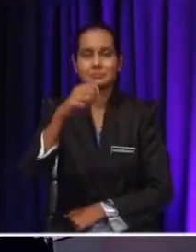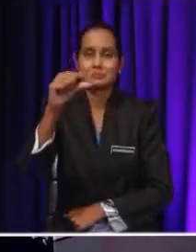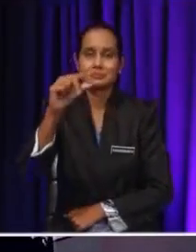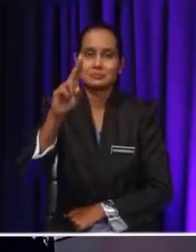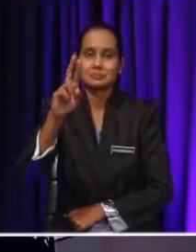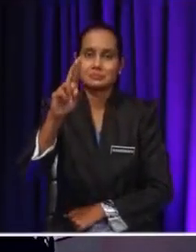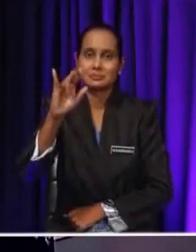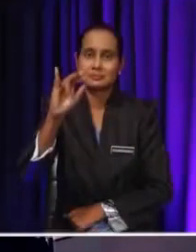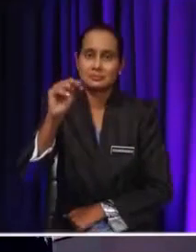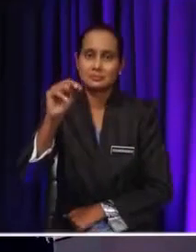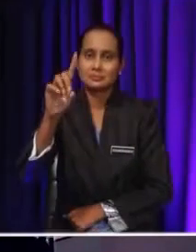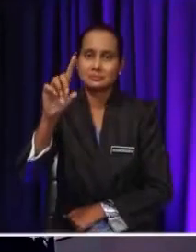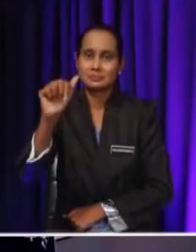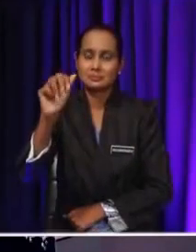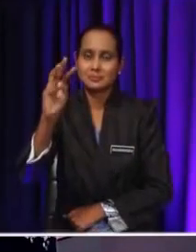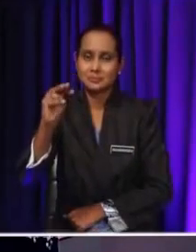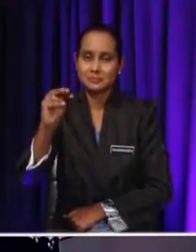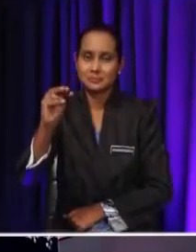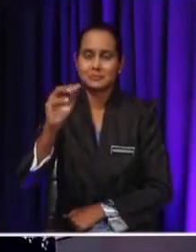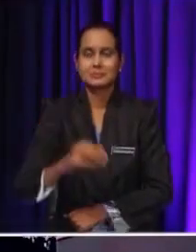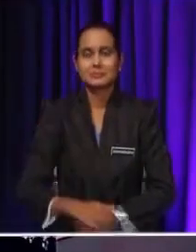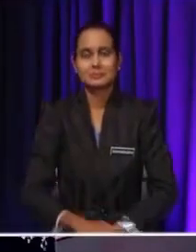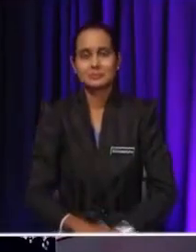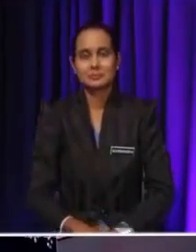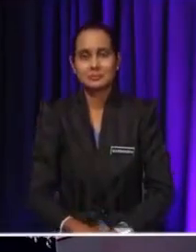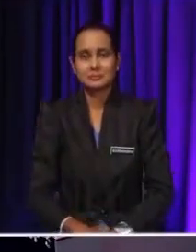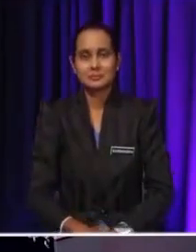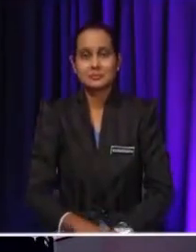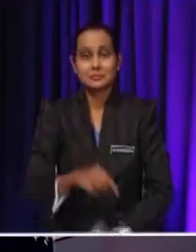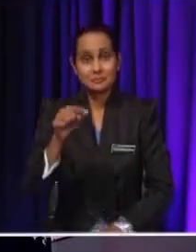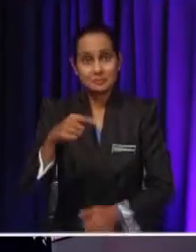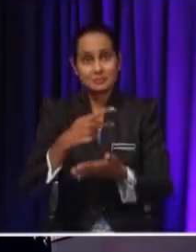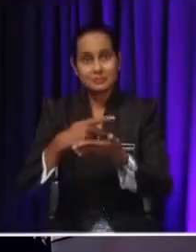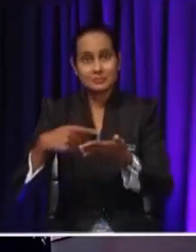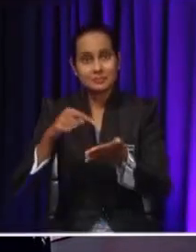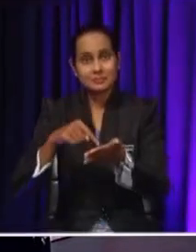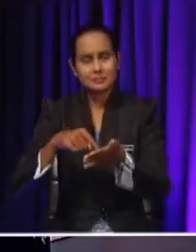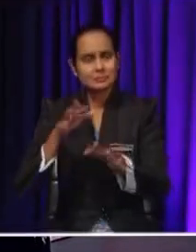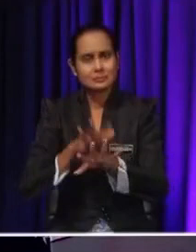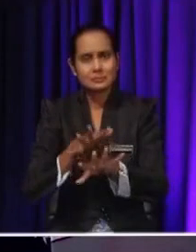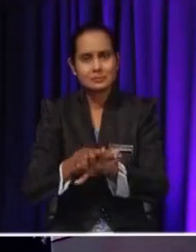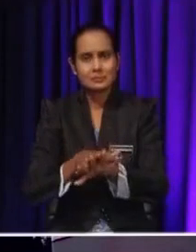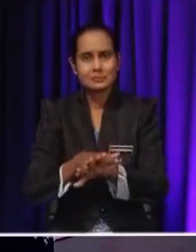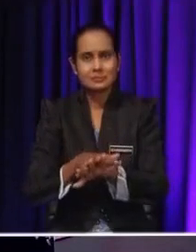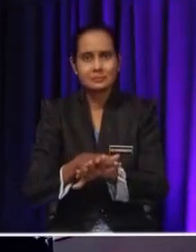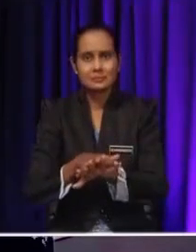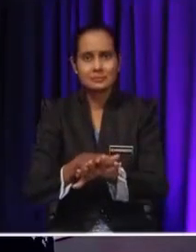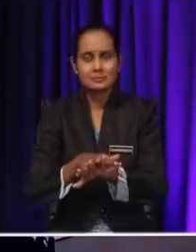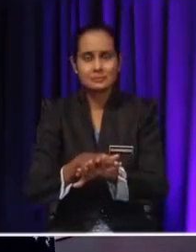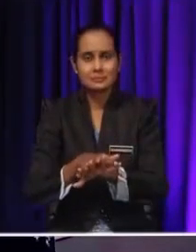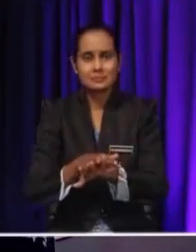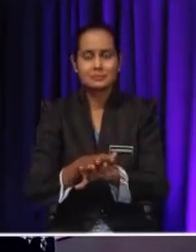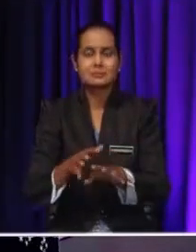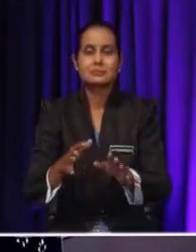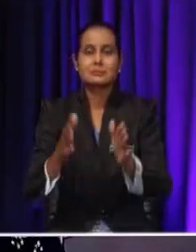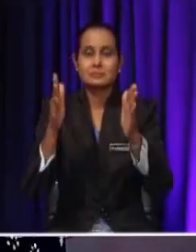karya sastra dan Akmal tau tanya sebenarnya karya ini banyak dihasilkan oleh pengkarya di negara